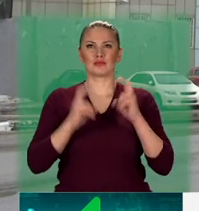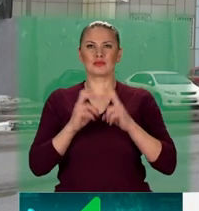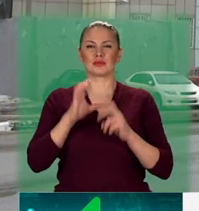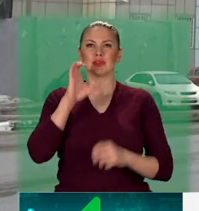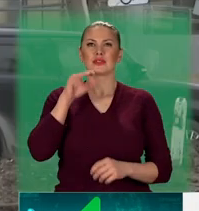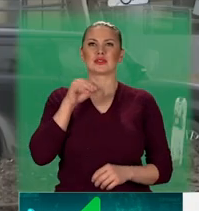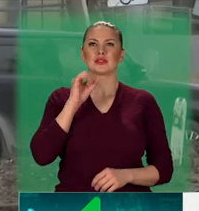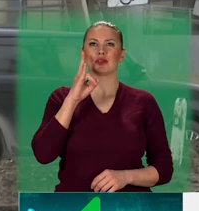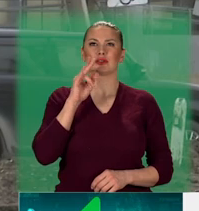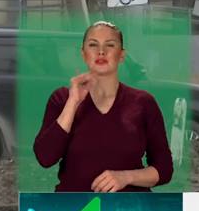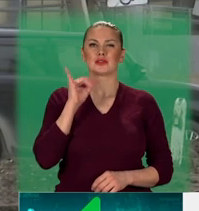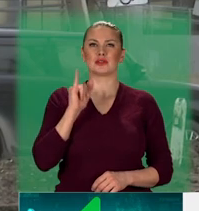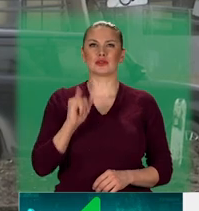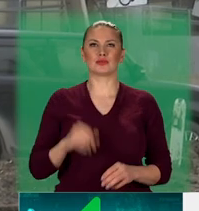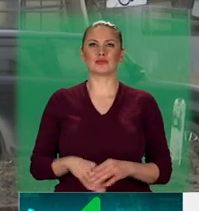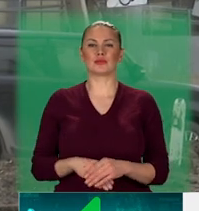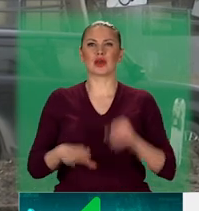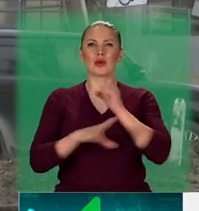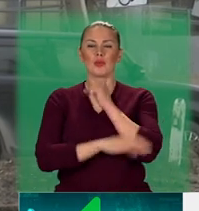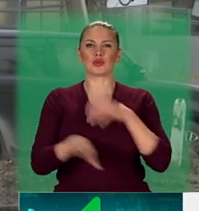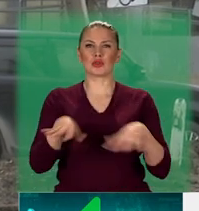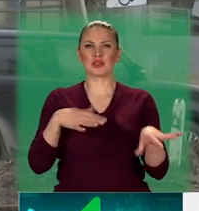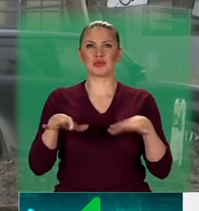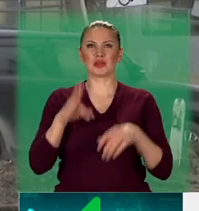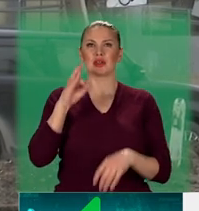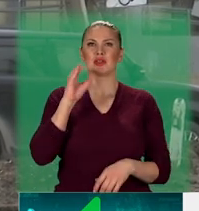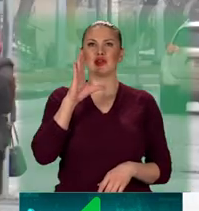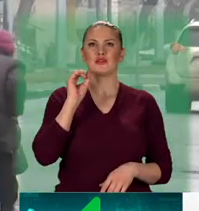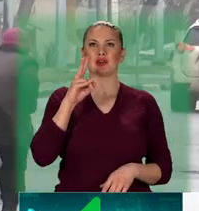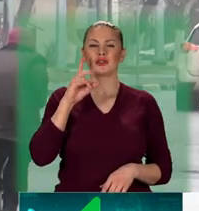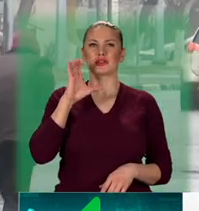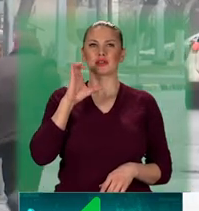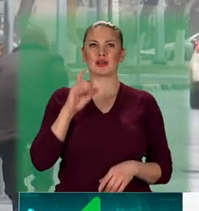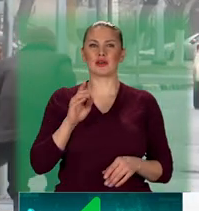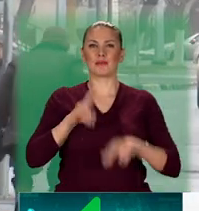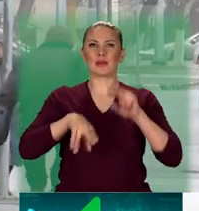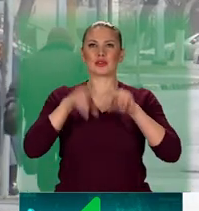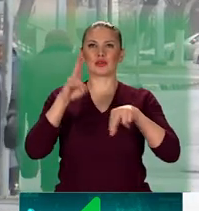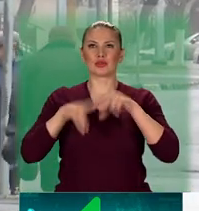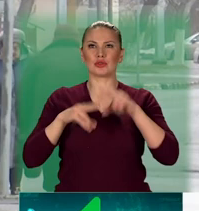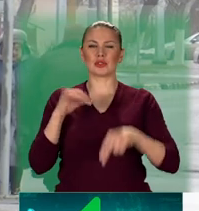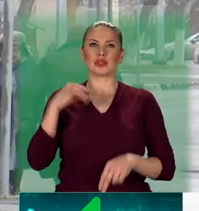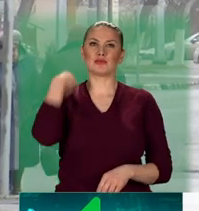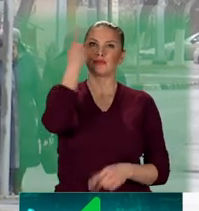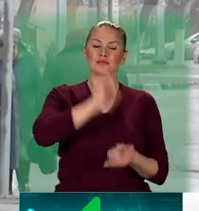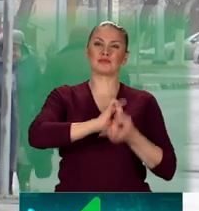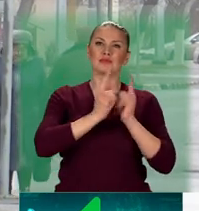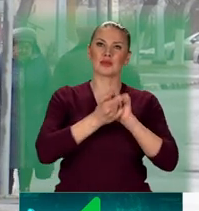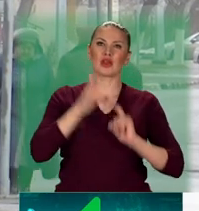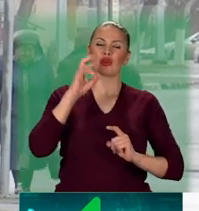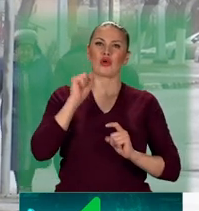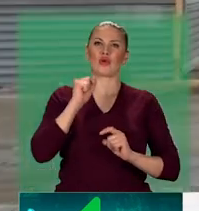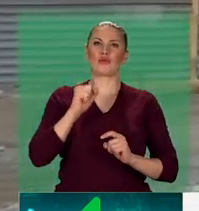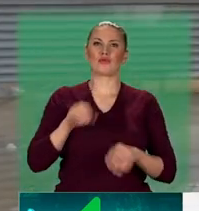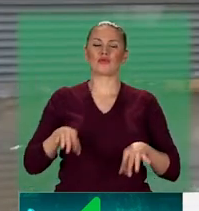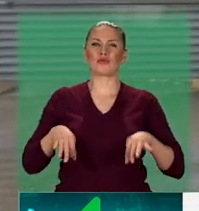инициативу строительства. Логика проста. После землетрясения Невельск отстроился и приобрел современный вид. Но вокзал остался прежним.